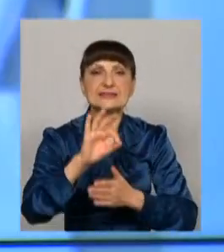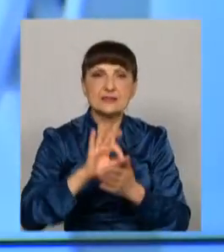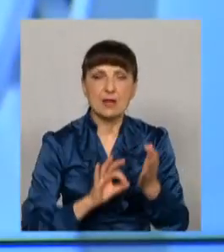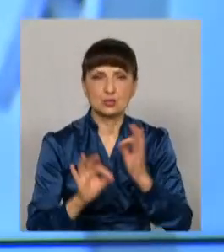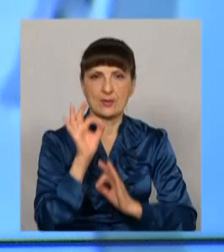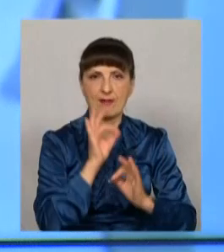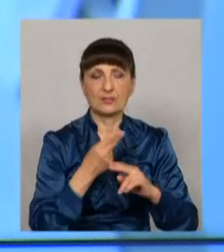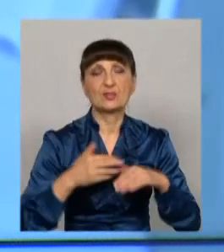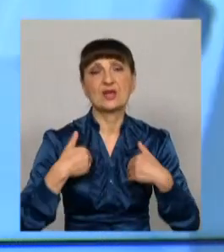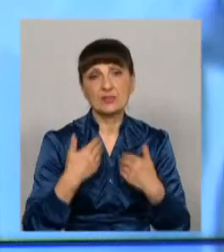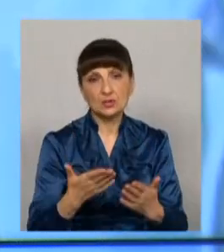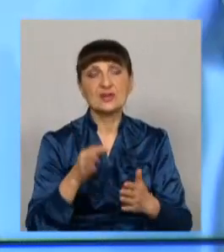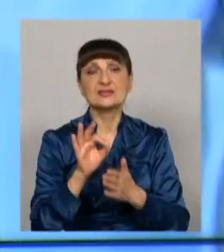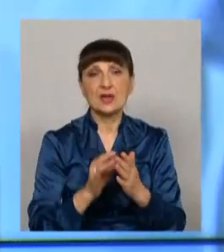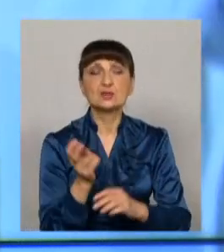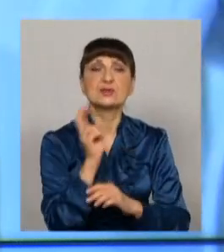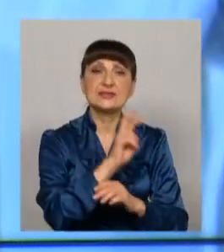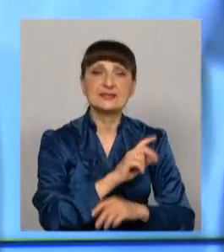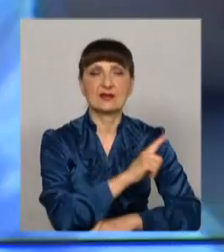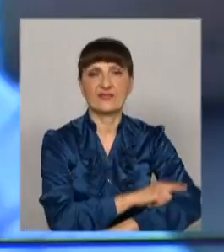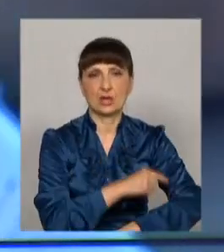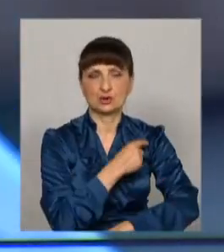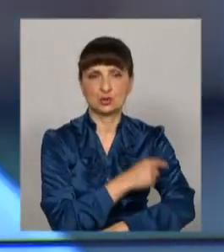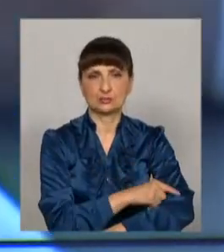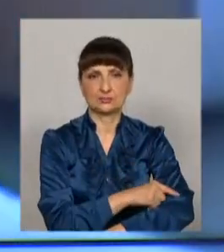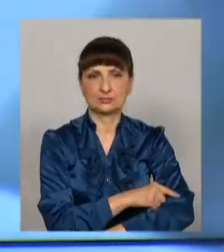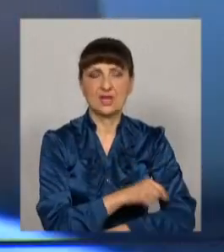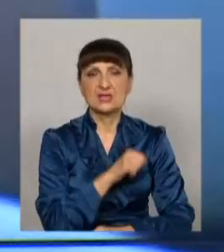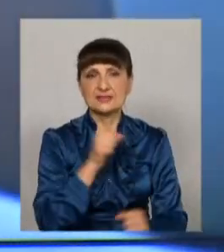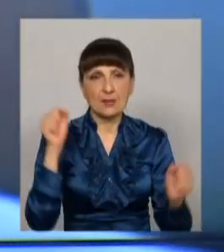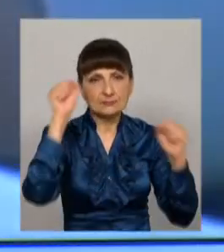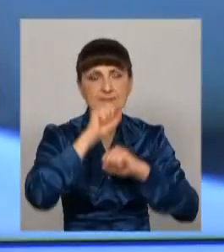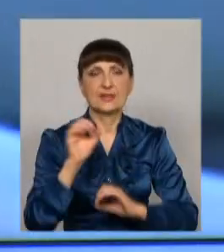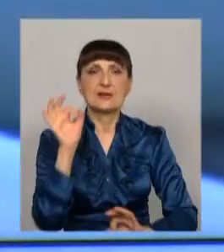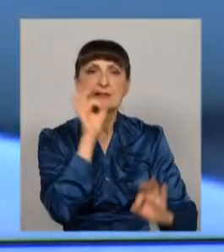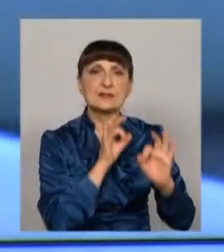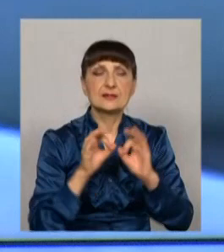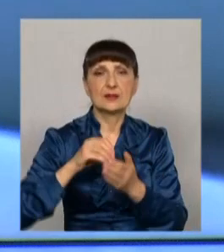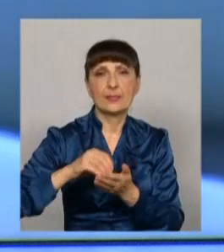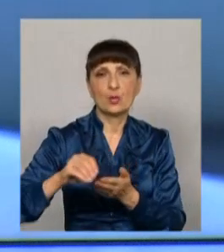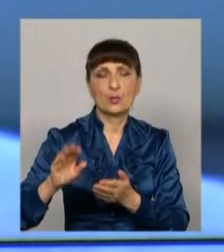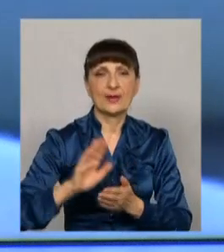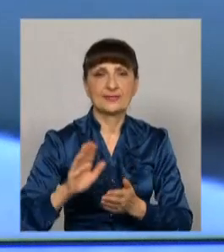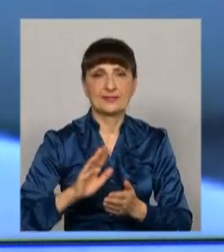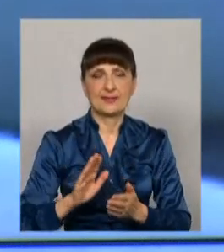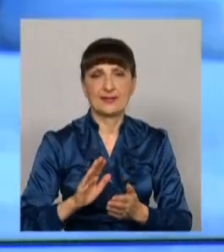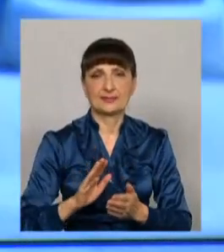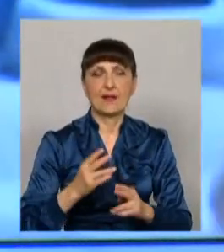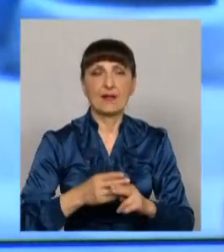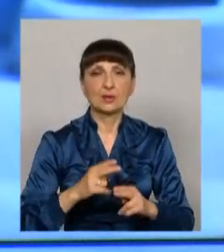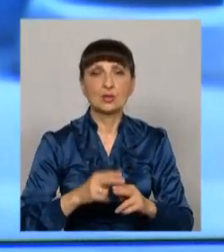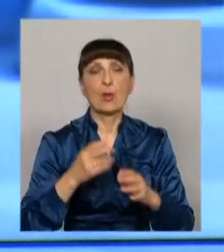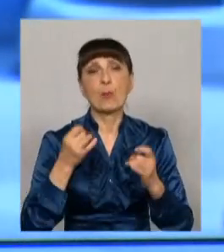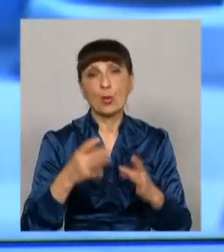я рекомендую всем обращаться к аллергологам. Не применять такие препараты скорой помощи, которые